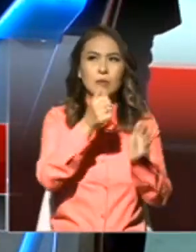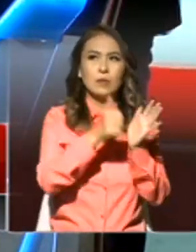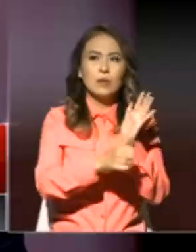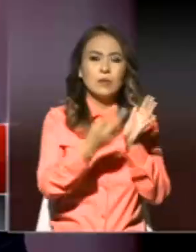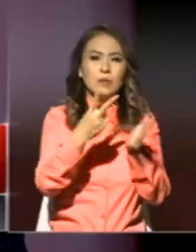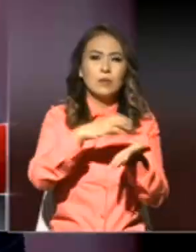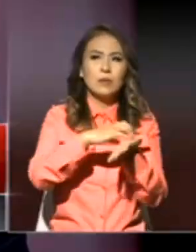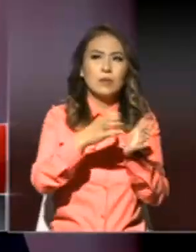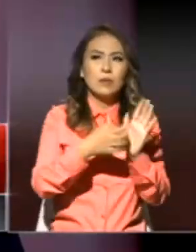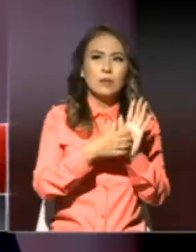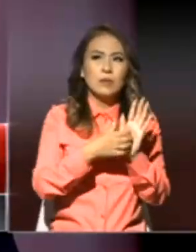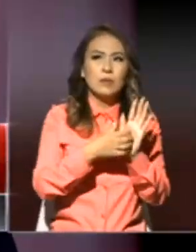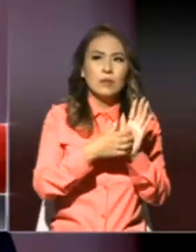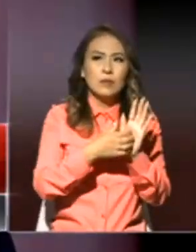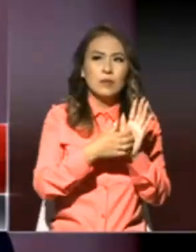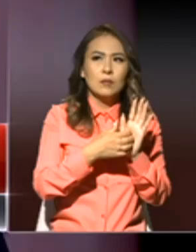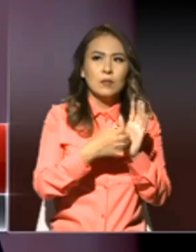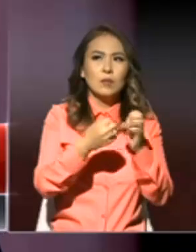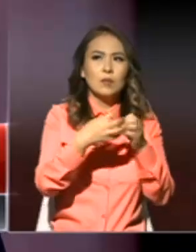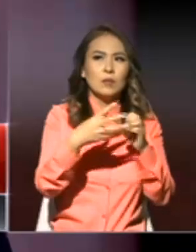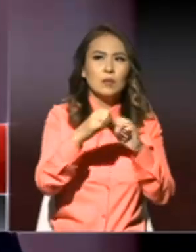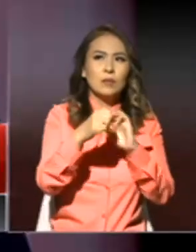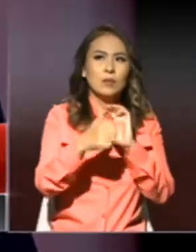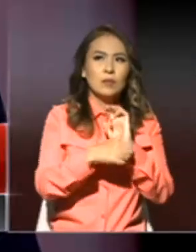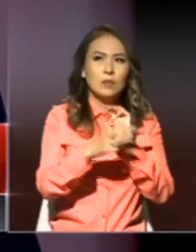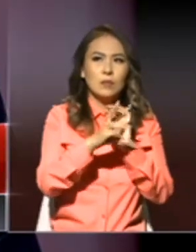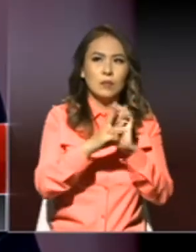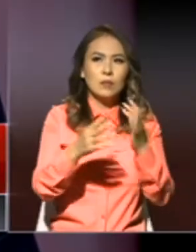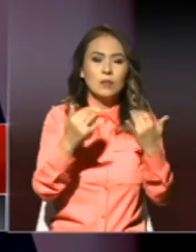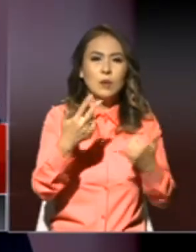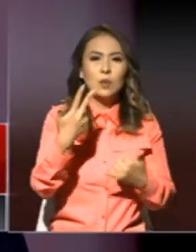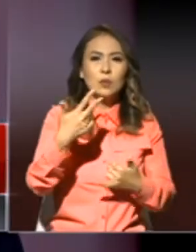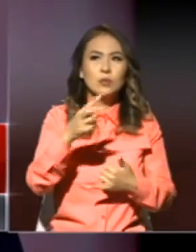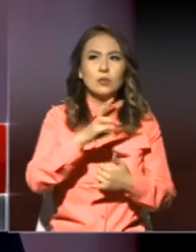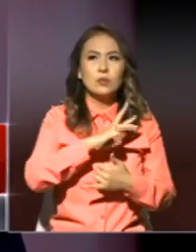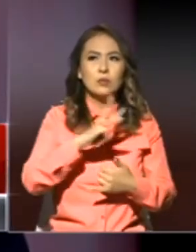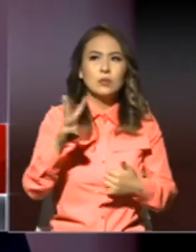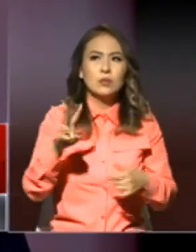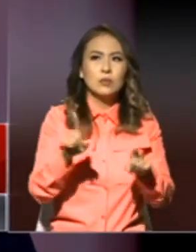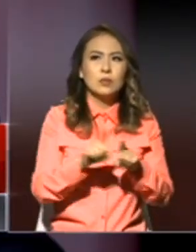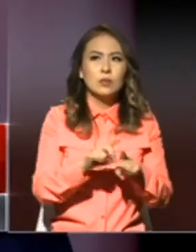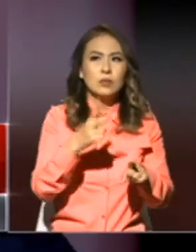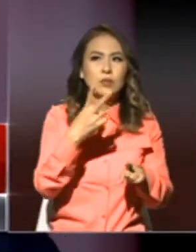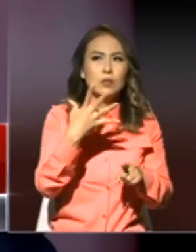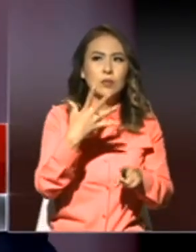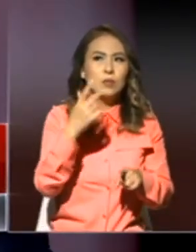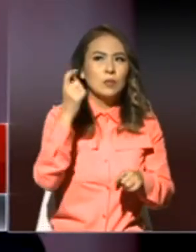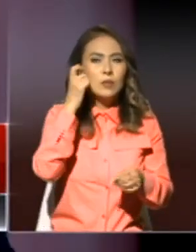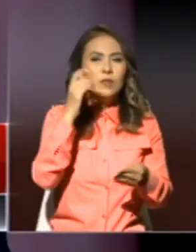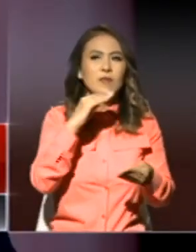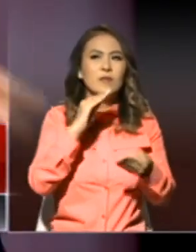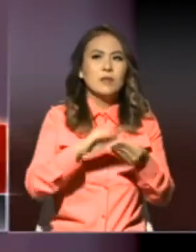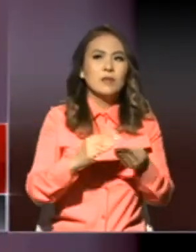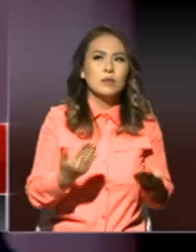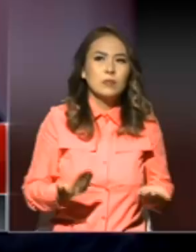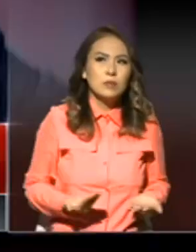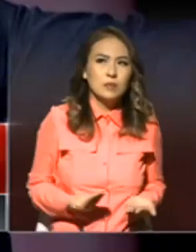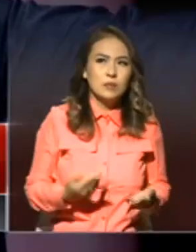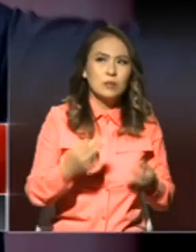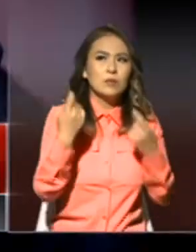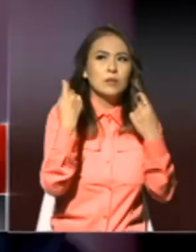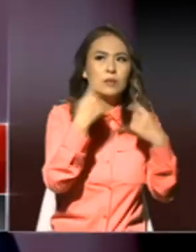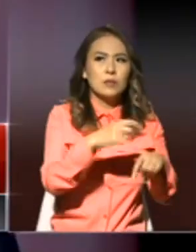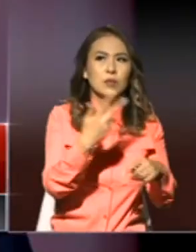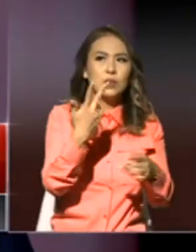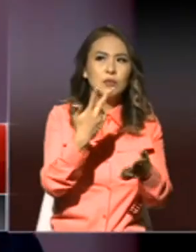Осы Астанада 18 жылы 15-16 миллион болды. Бүгінгі таңда 30 миллион тұрады. Иә. Қаяқтан сіз айтып тұрсыз 25 жыл бойы сол үйде тұрамын деп? Сіз екі сатып жібересіз, 3